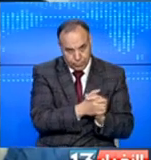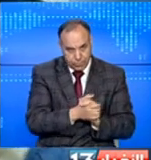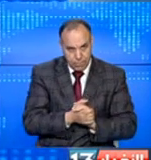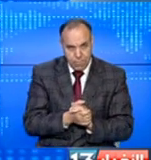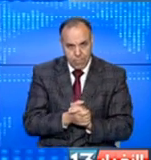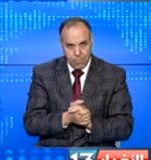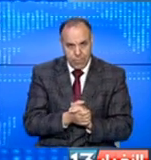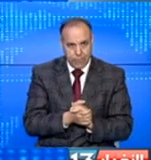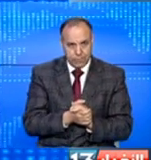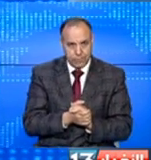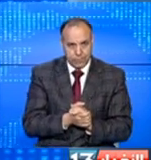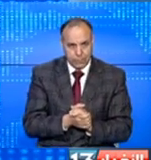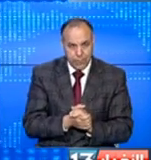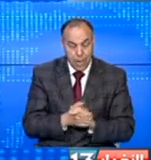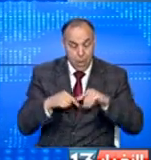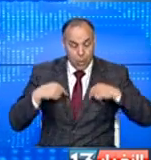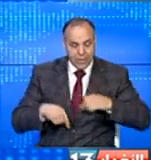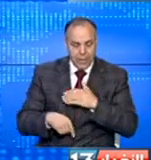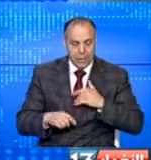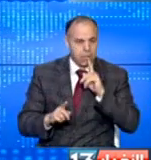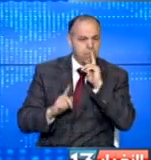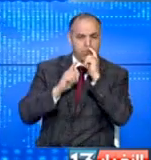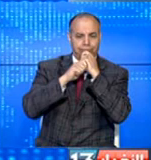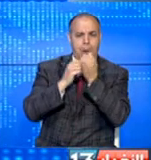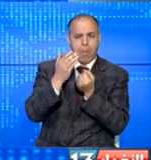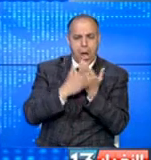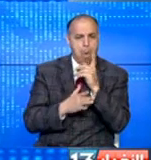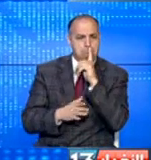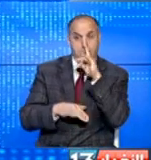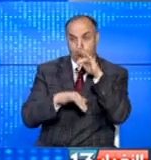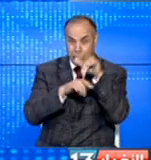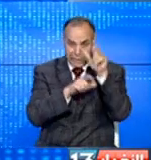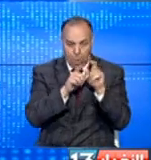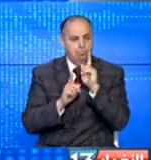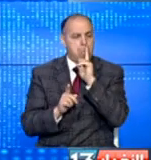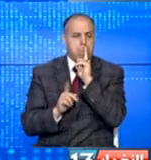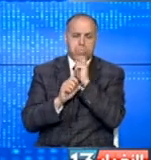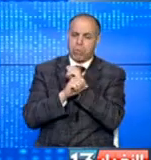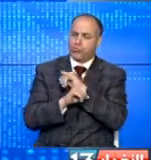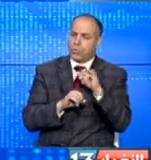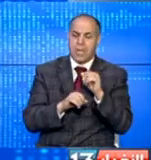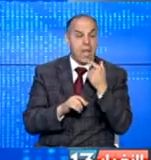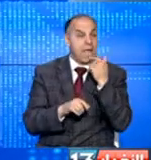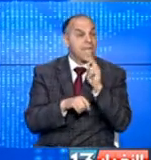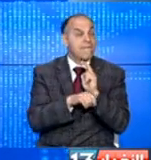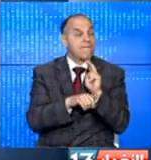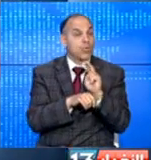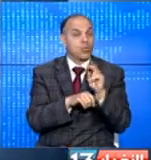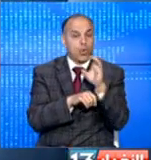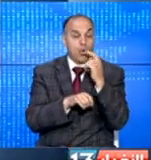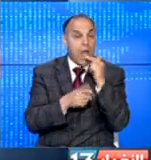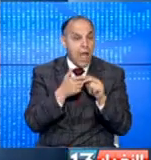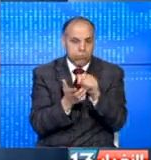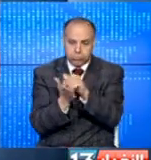متاعها. وزارة الصحة لن تخفي أي معلومات بخصوص حالات الاشتباه بالإصابة بفيروس كورونا التي قد